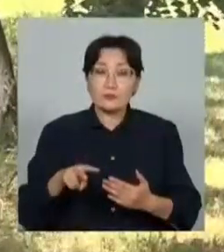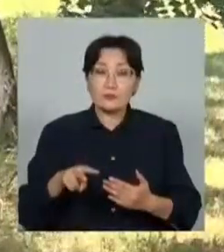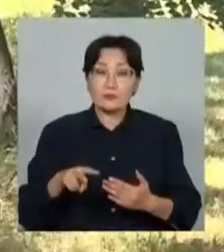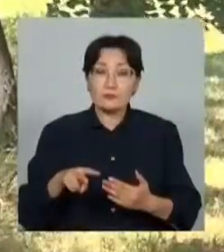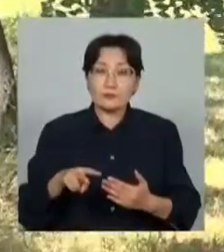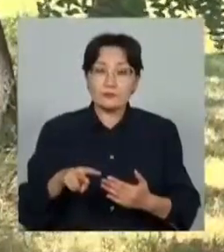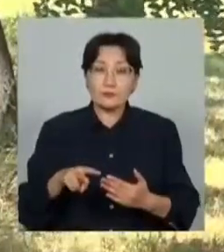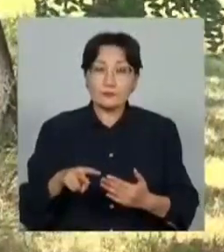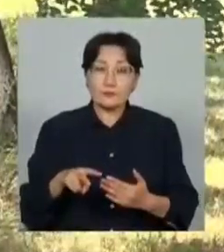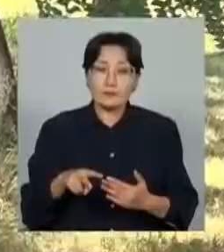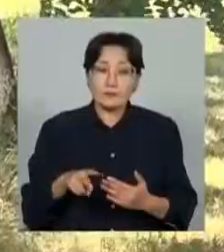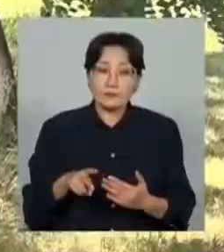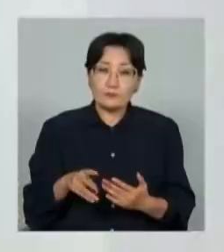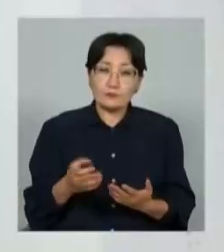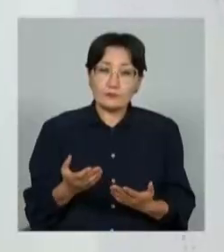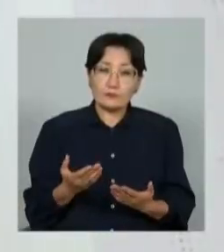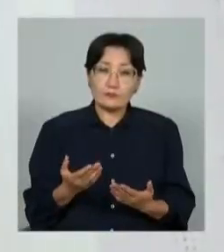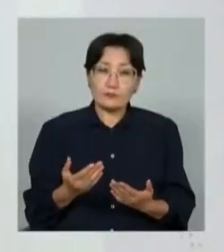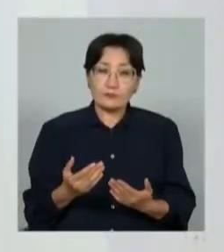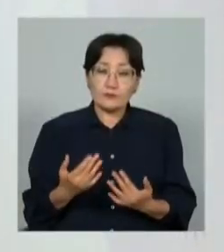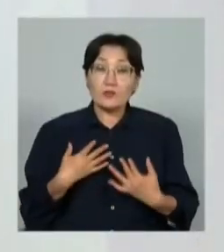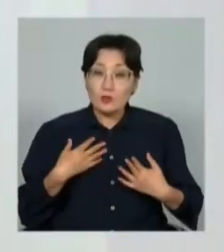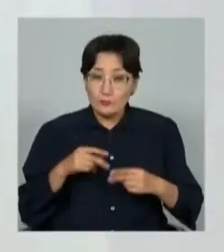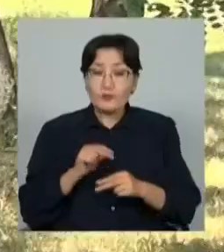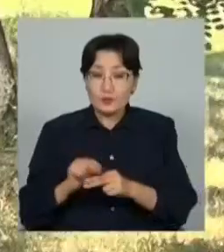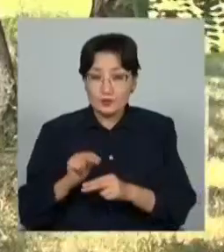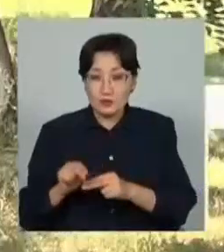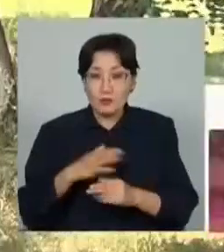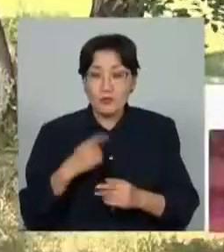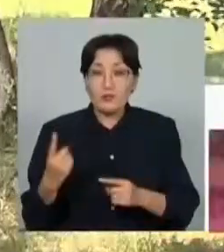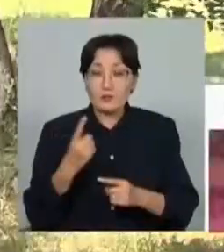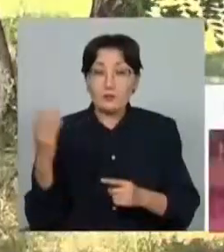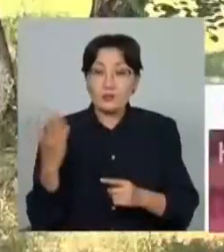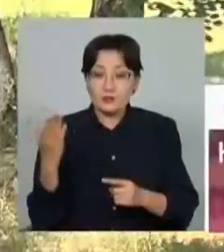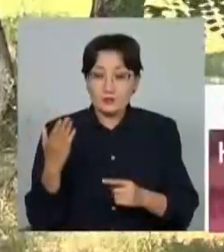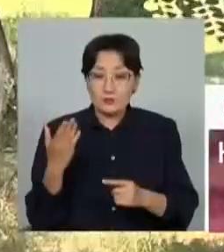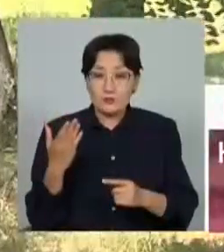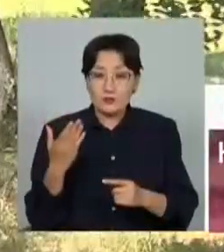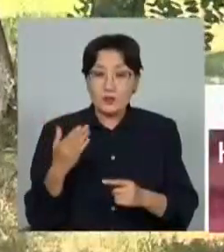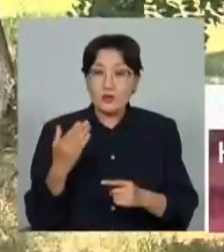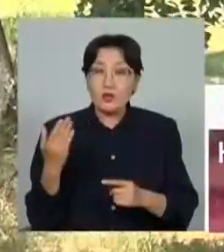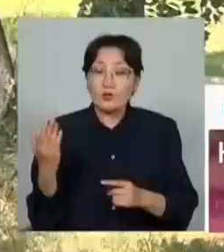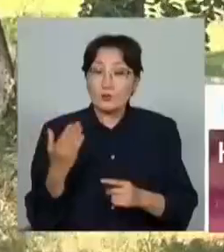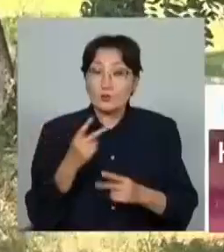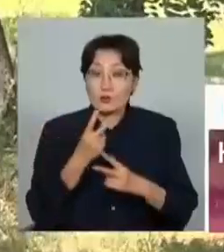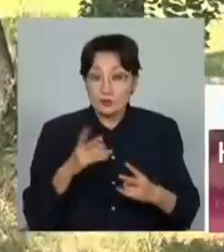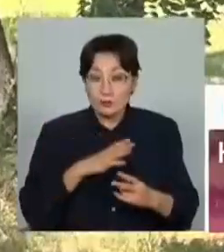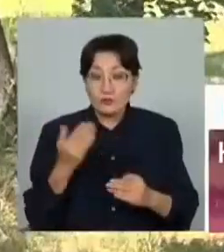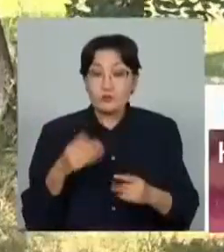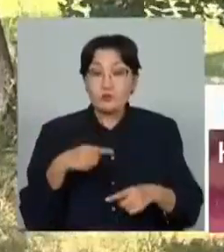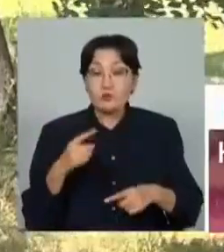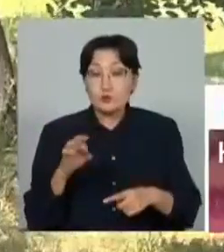еді. Былай ұстазымыз еді. Ол кісінің алғаш киноларын мен мысалы киноға келмей тұрып көргем. Сол